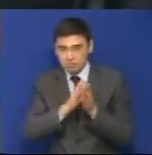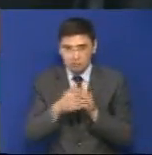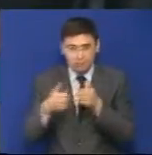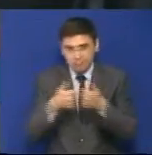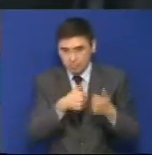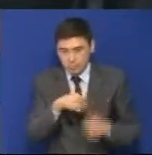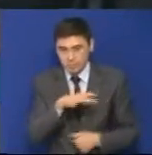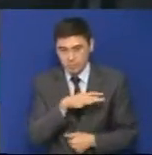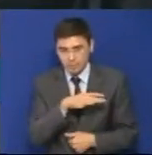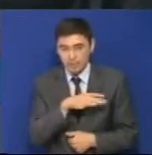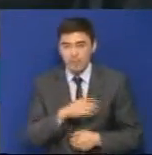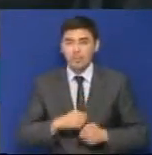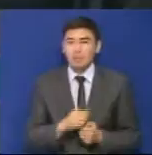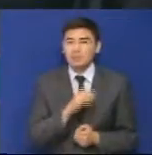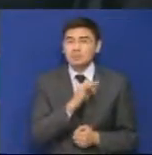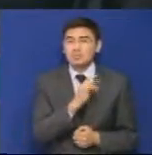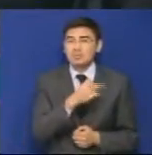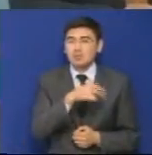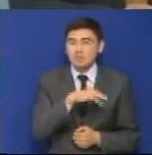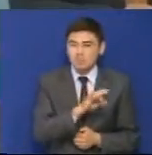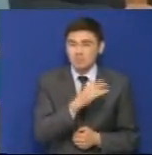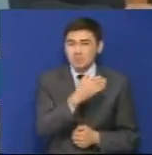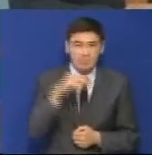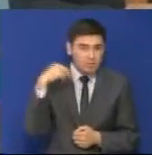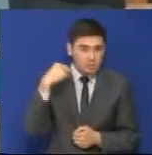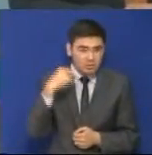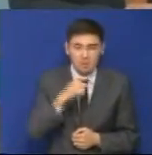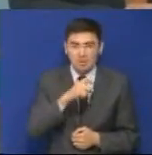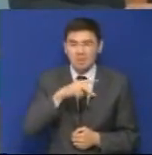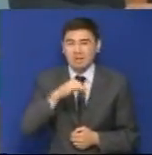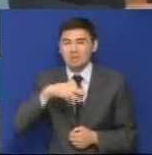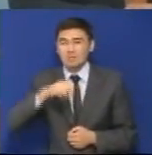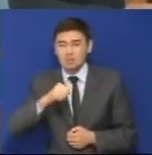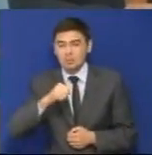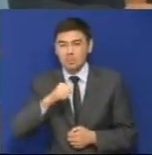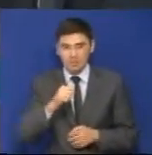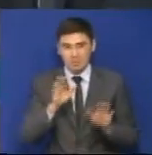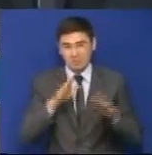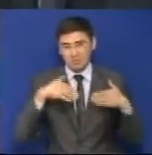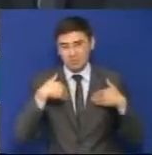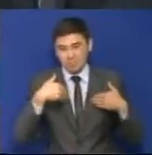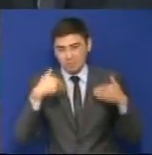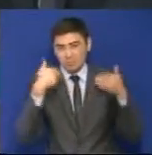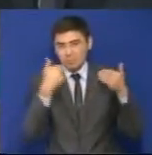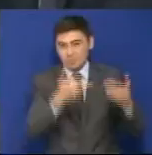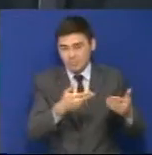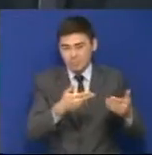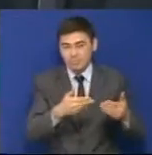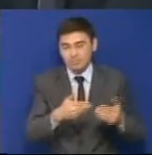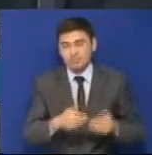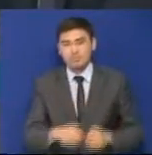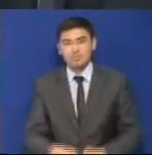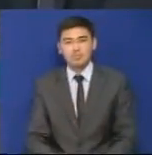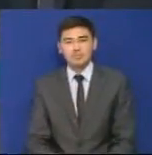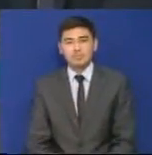Сіз арқылы әріптесім Сингапур республикасының президенті Халима Якоб ханымға өзінің жылы лебізім мен игі ілтипатымды